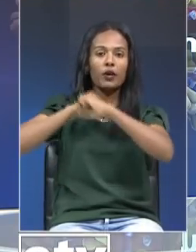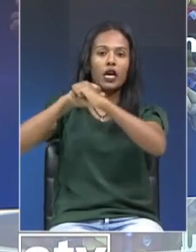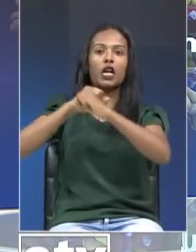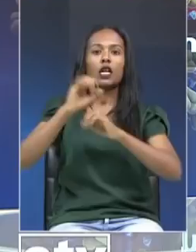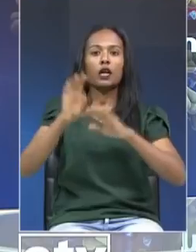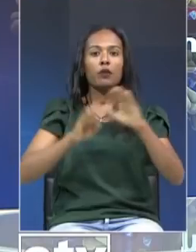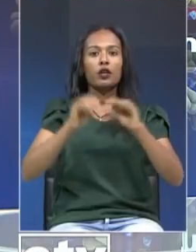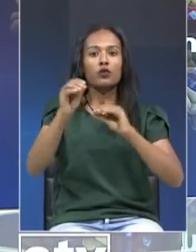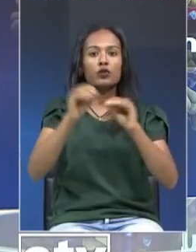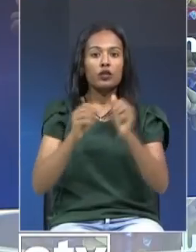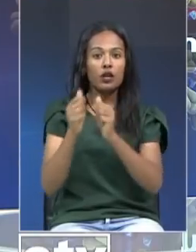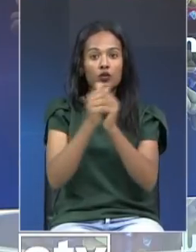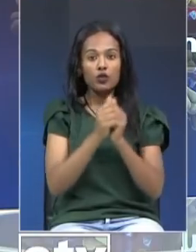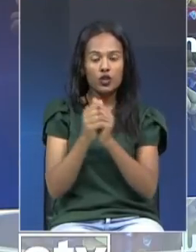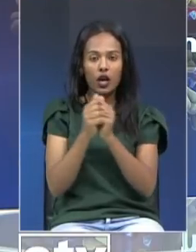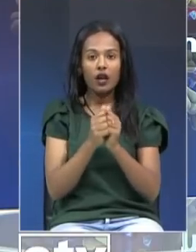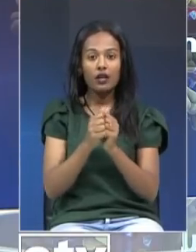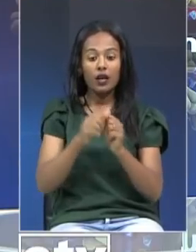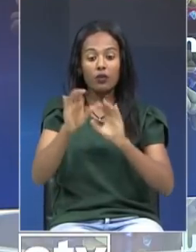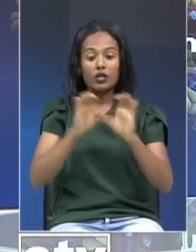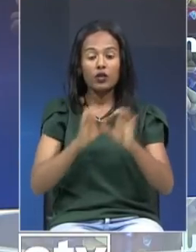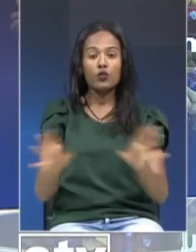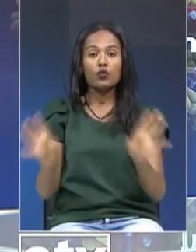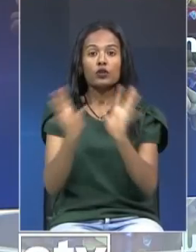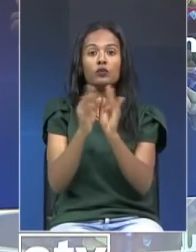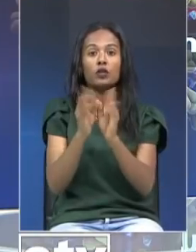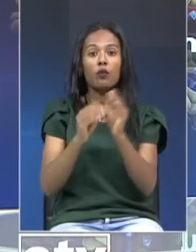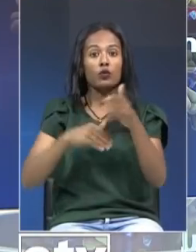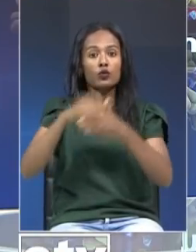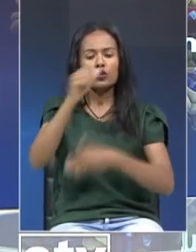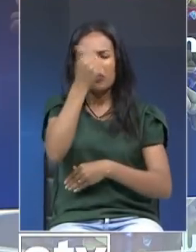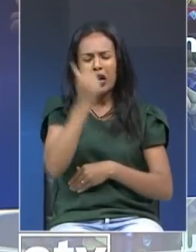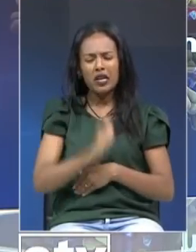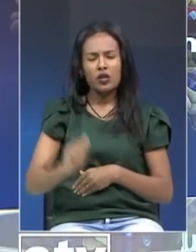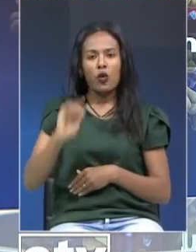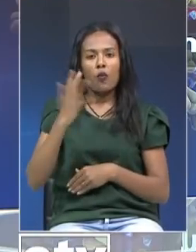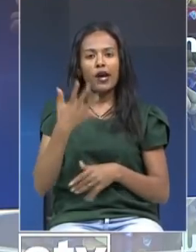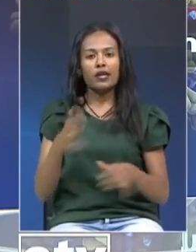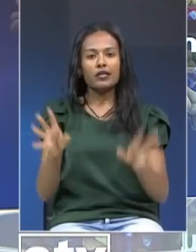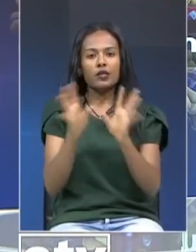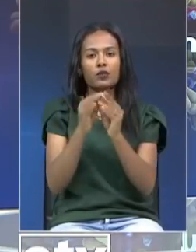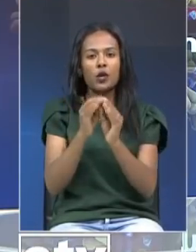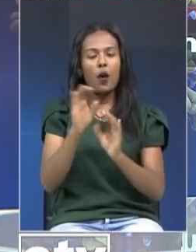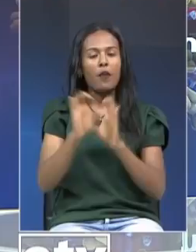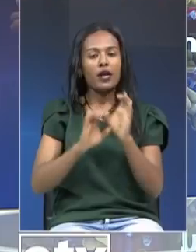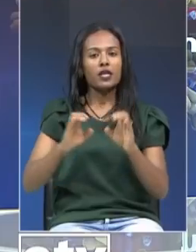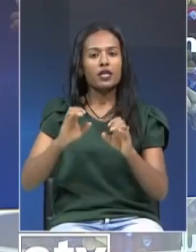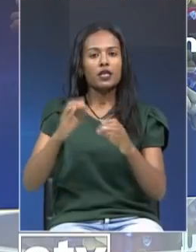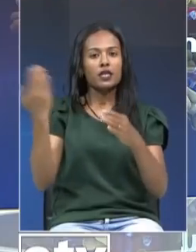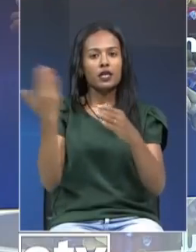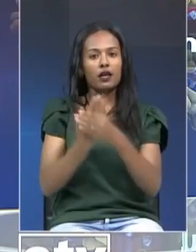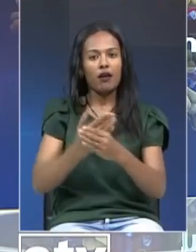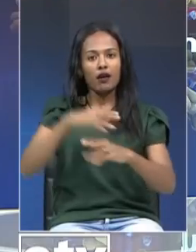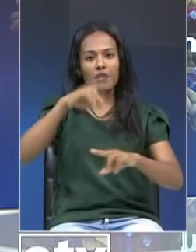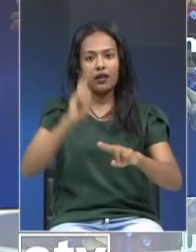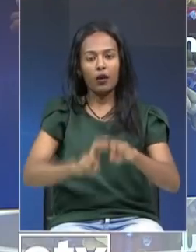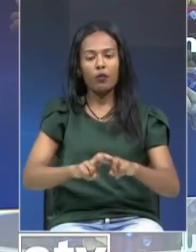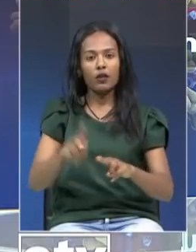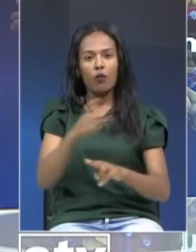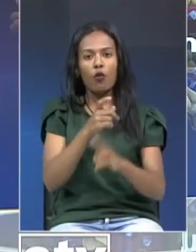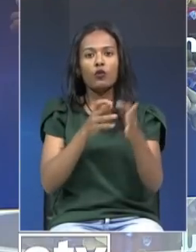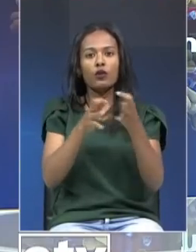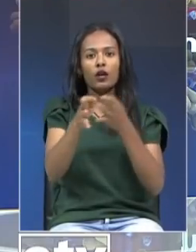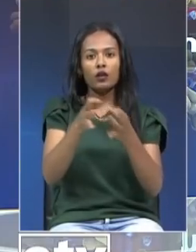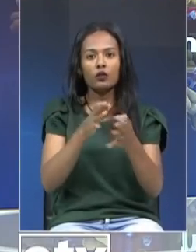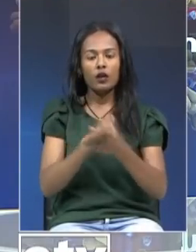ከሚደረጉ እንቅስቃሴዎች ጋር በተያያዘ ከሚካሄዱ ስብሰባዎች ውጪ ማንኛውም አይነት ስብሰባ ማካሄድ ክልከላ የተጣለበት ስለመሆኑም